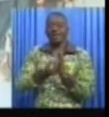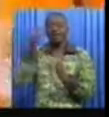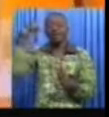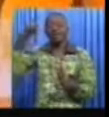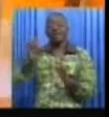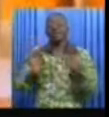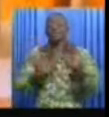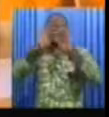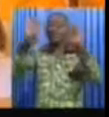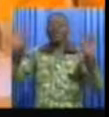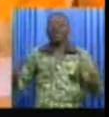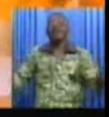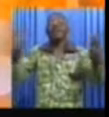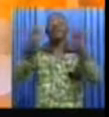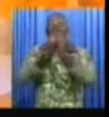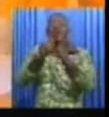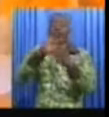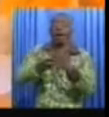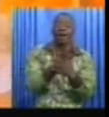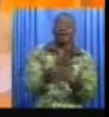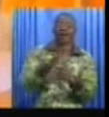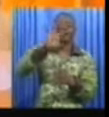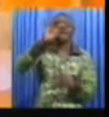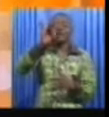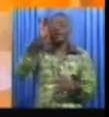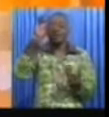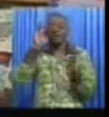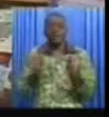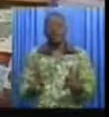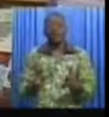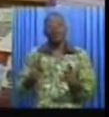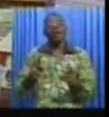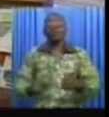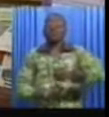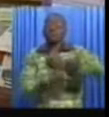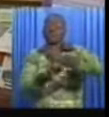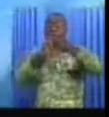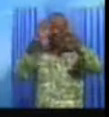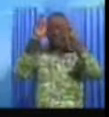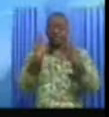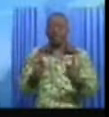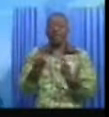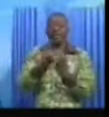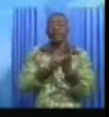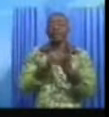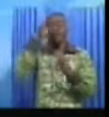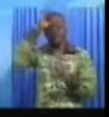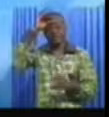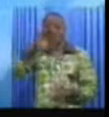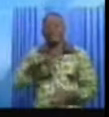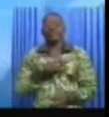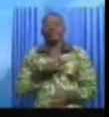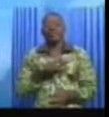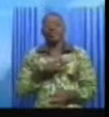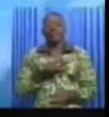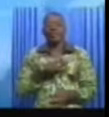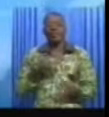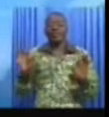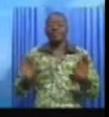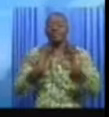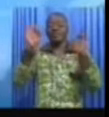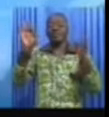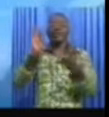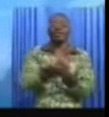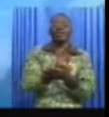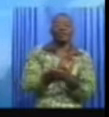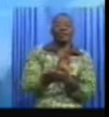devenu un espace de rencontre entre réalisateurs, défenseurs des droits humains et cinéphiles. Et au Festival du cinéma